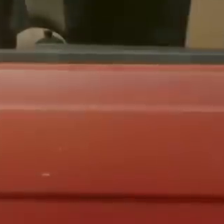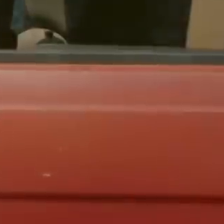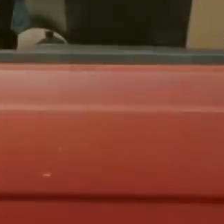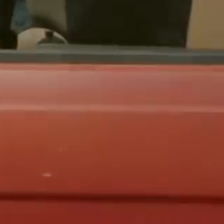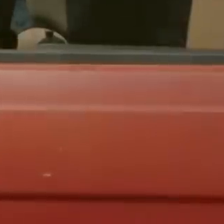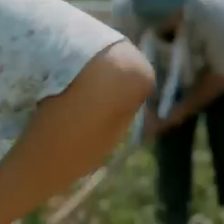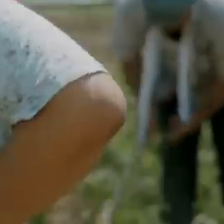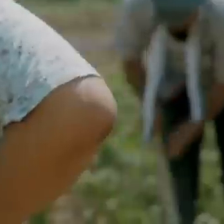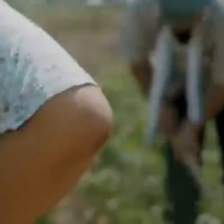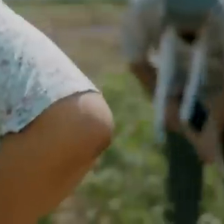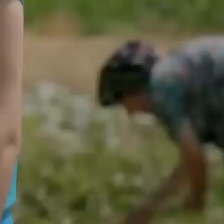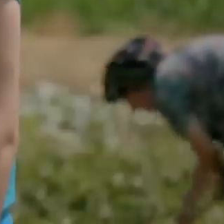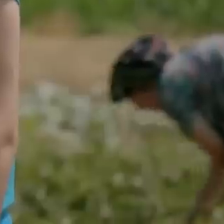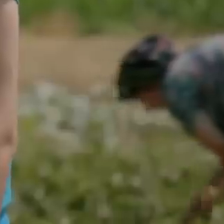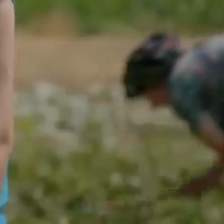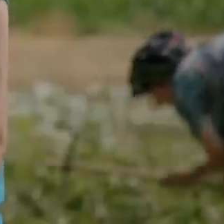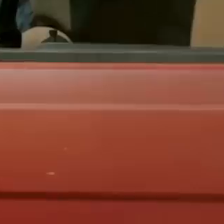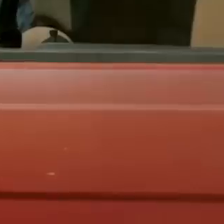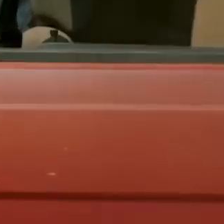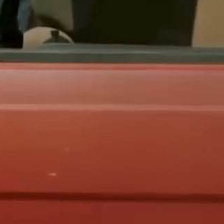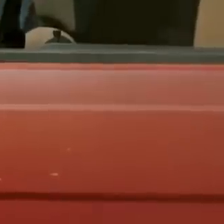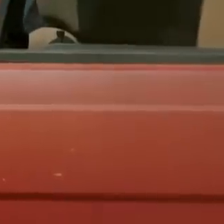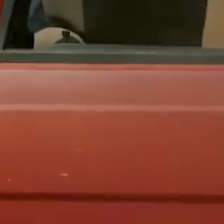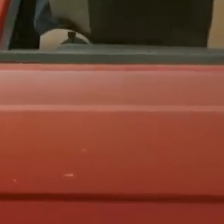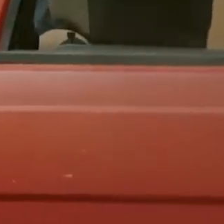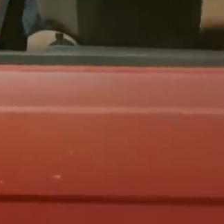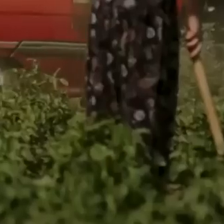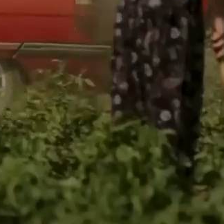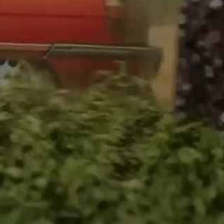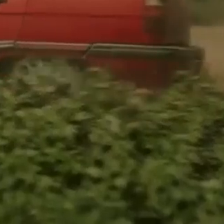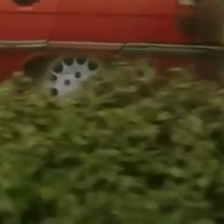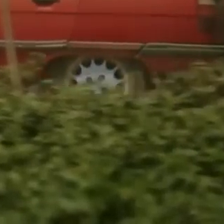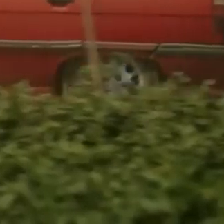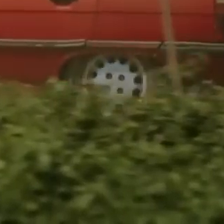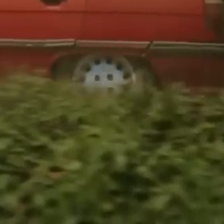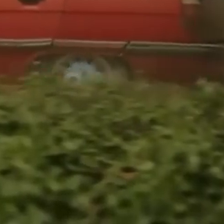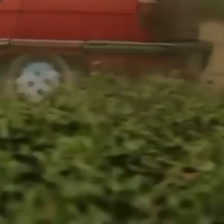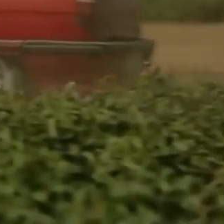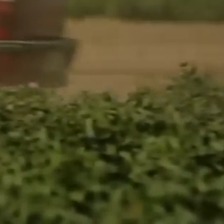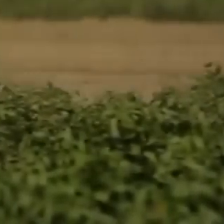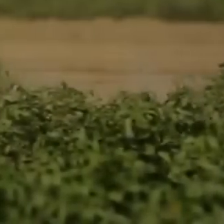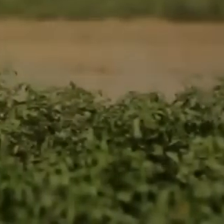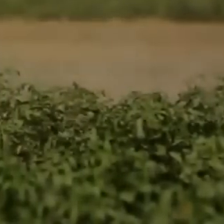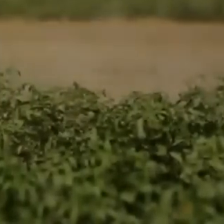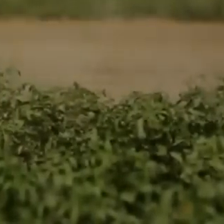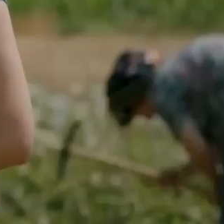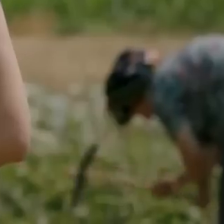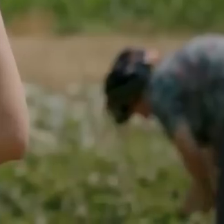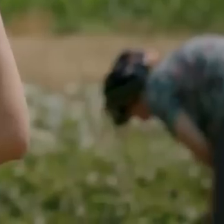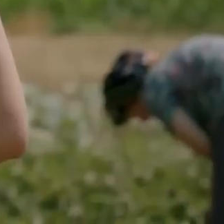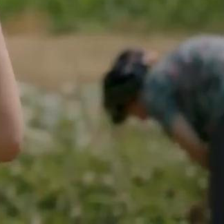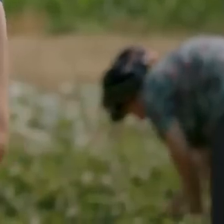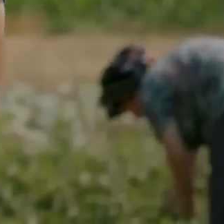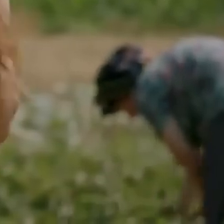Gunca kendine korna çalan Ersin'e güldü. Naci ellerini beline koymuş Ersin'e bakınca Ersin tırsıp yoluna devam etti. Gunca arkalarından